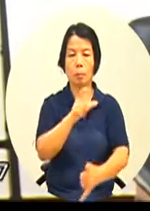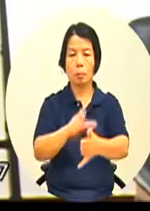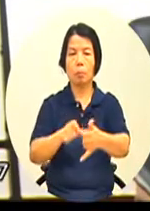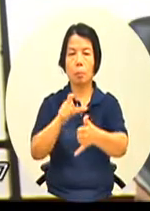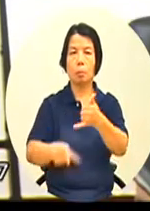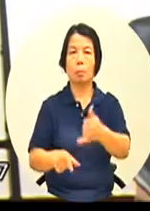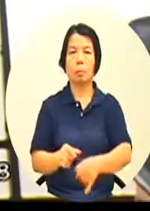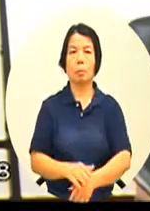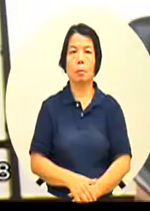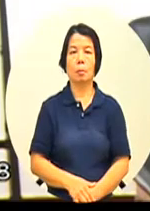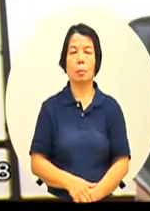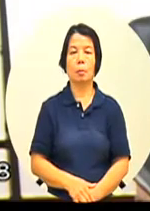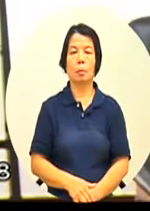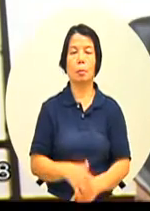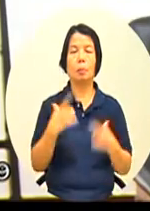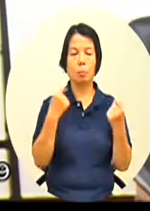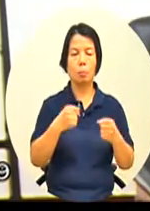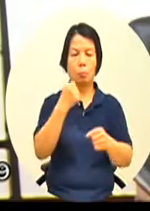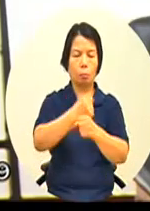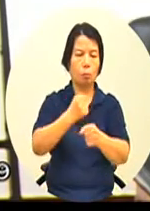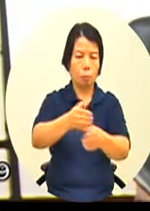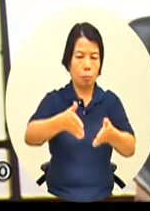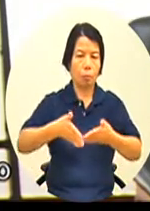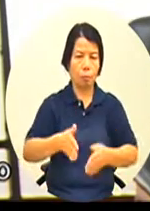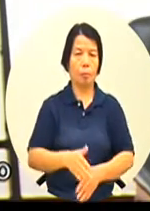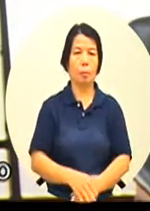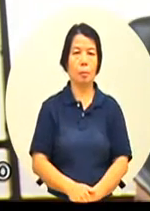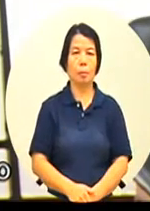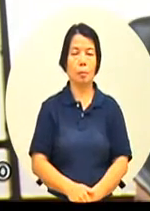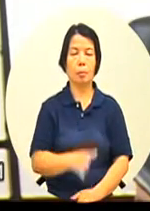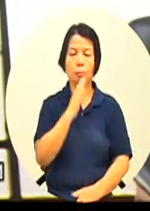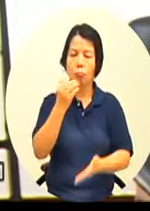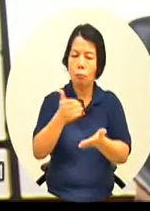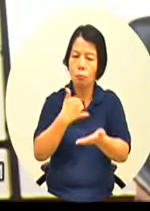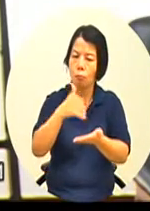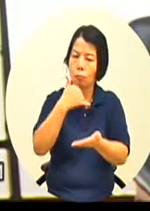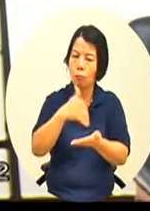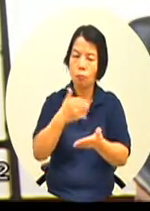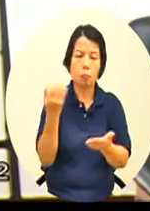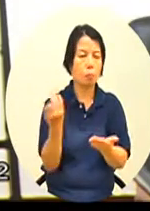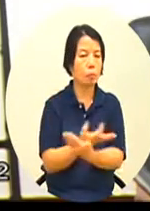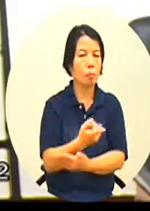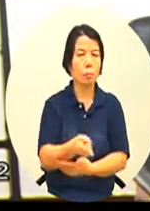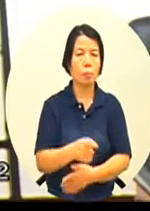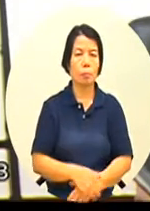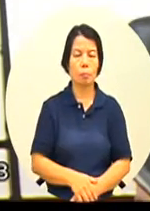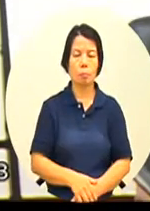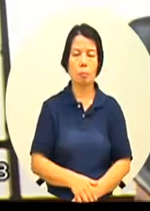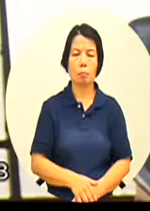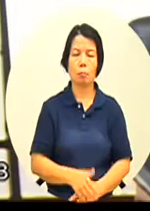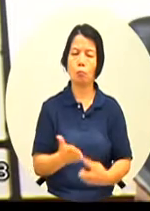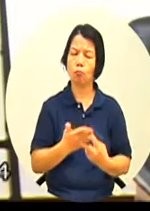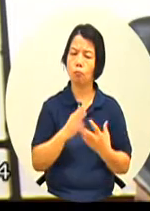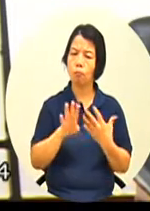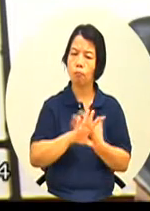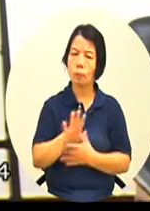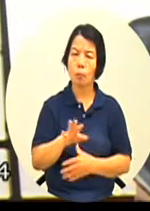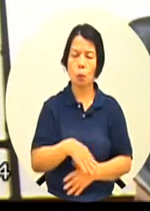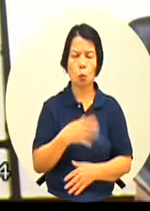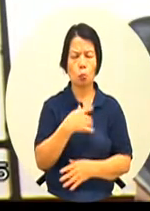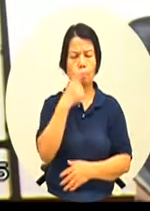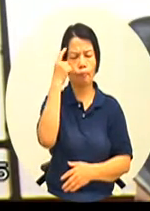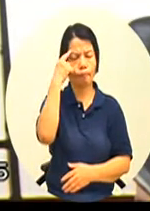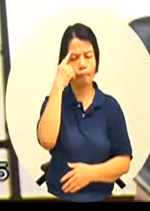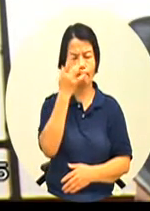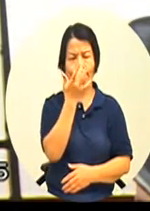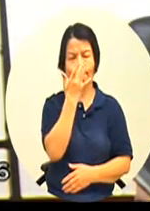觉这本来就要做的啊，是因为预算不足呢，还是怎样哈？所以我一直想不透。那包